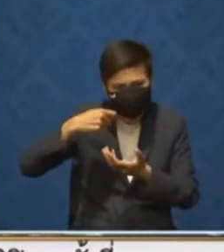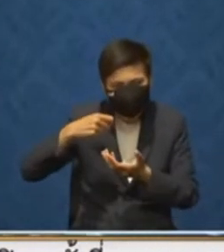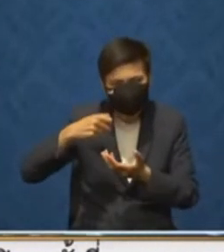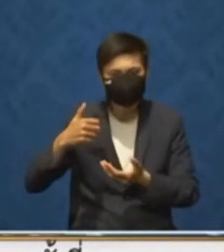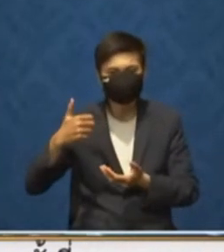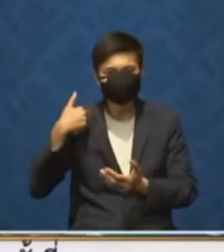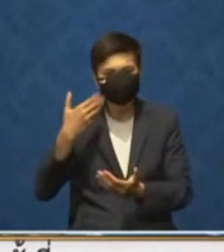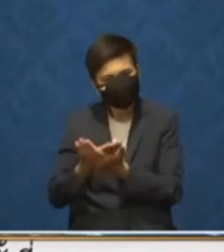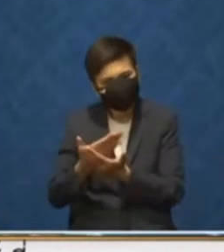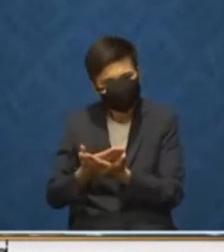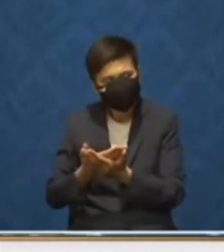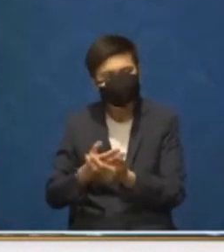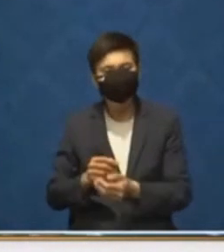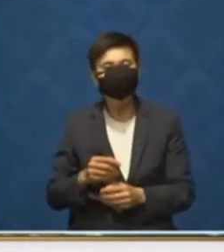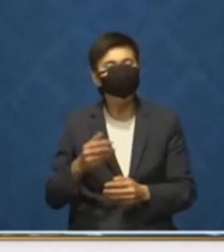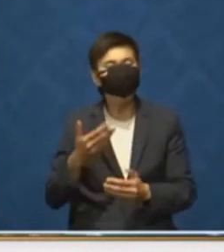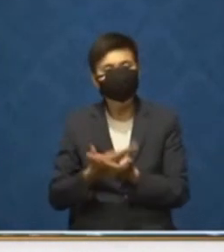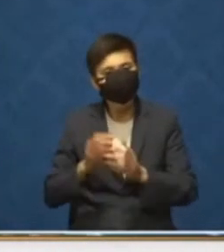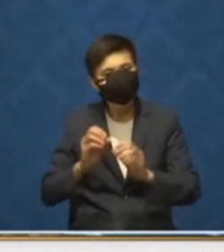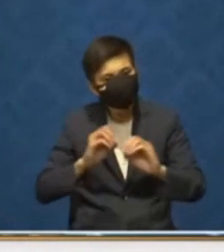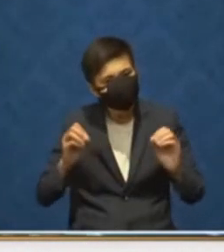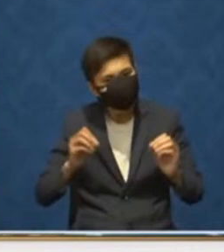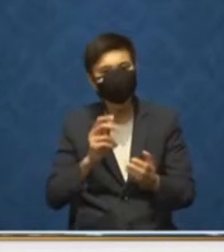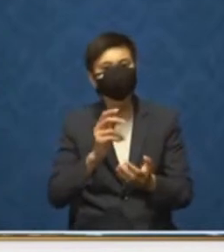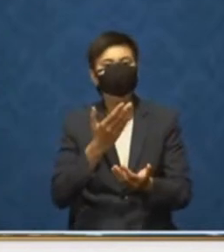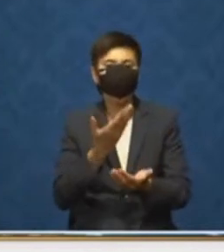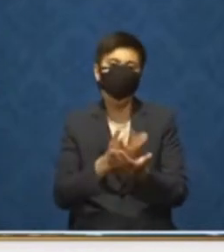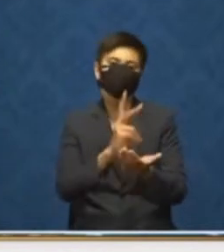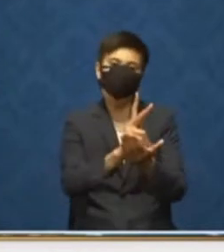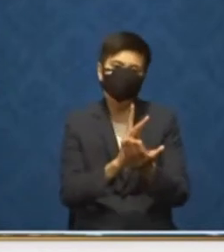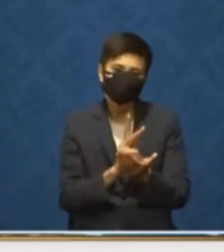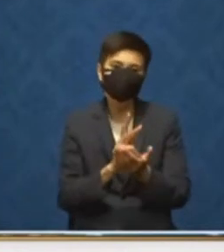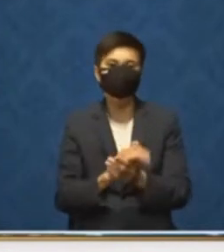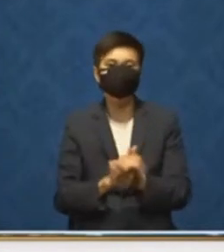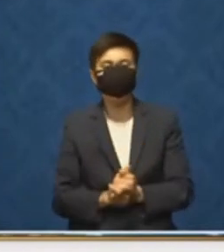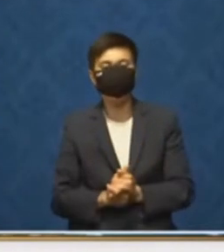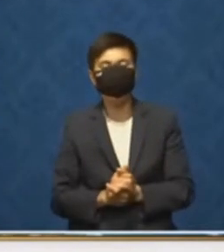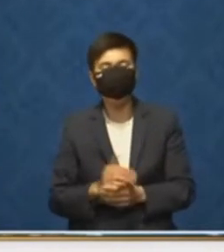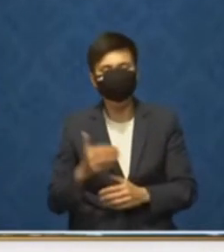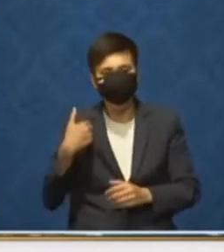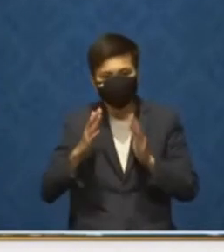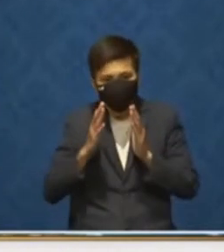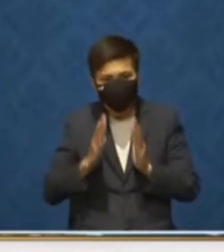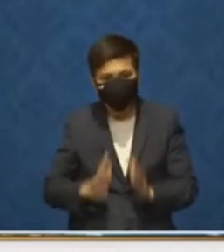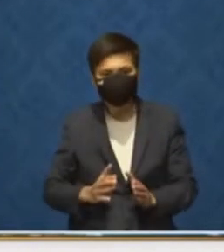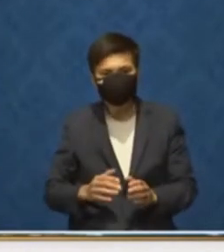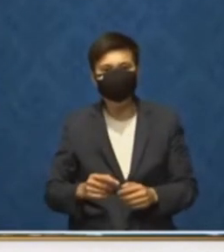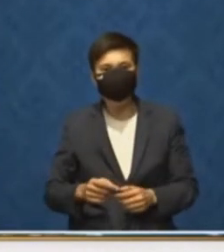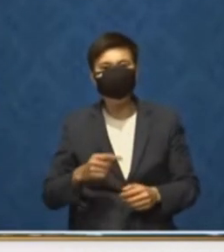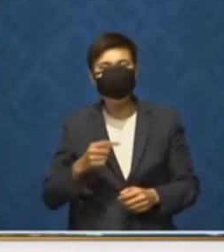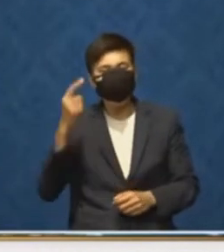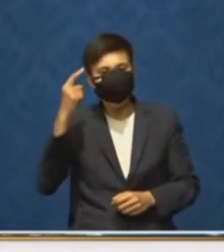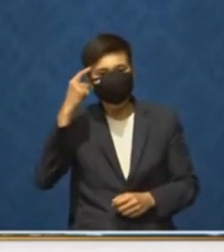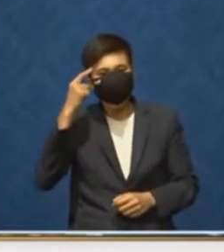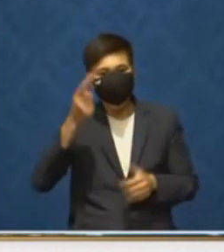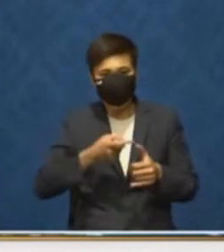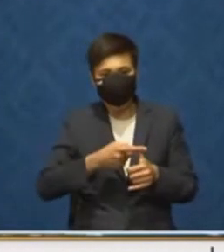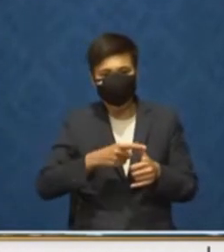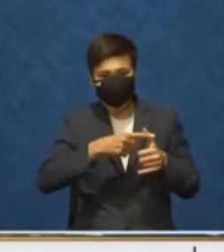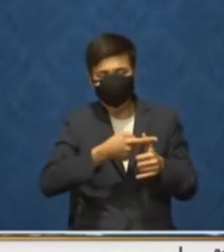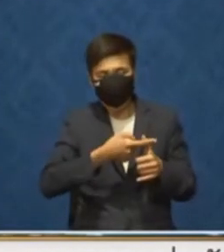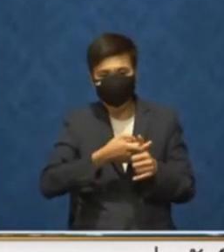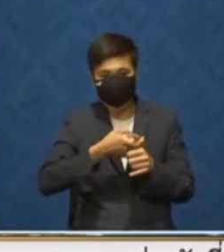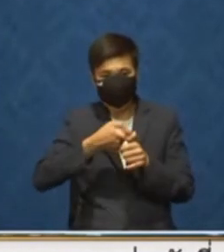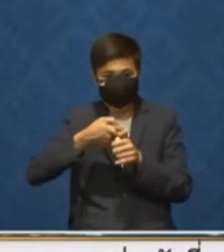ก็ต้องกู้หนี้ยืมสินมาจนติดอันดับโลกฆ่าตัวตายก่อนชั่นก็เยอะครับลองมาดูงบประมาณ